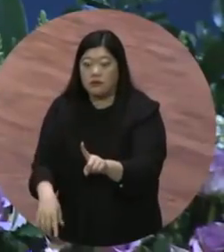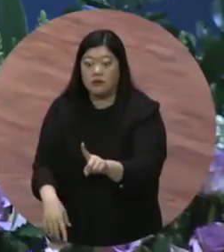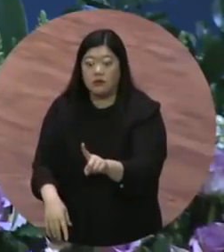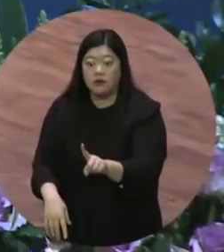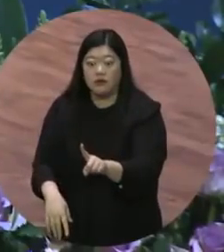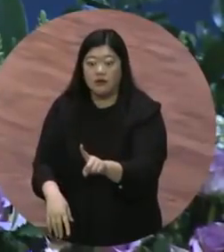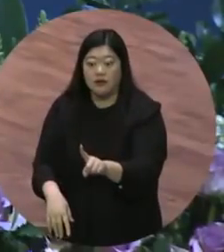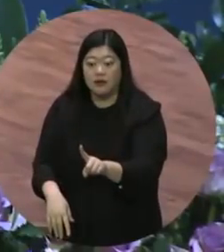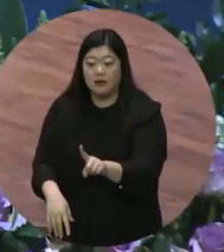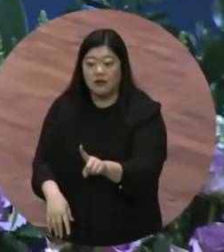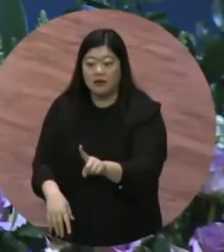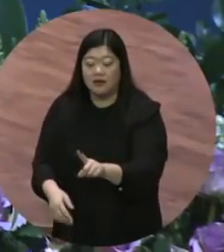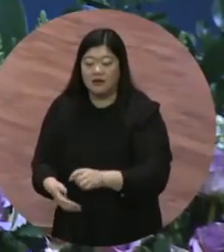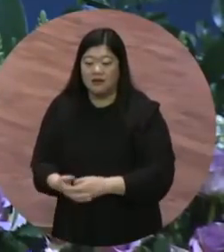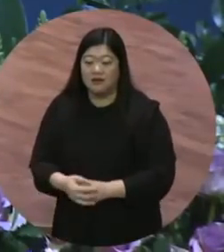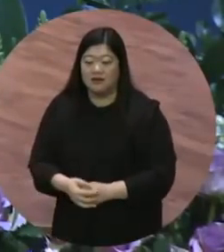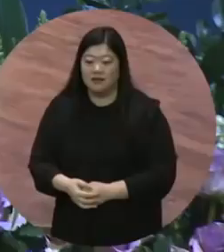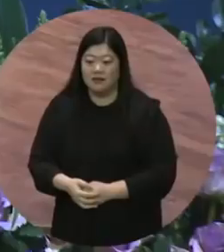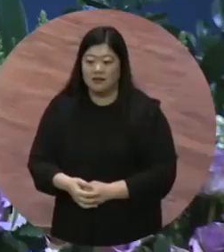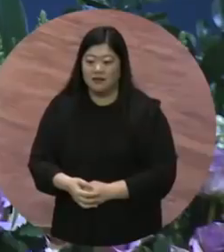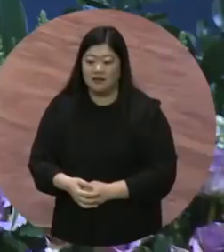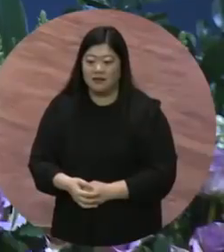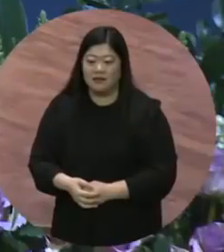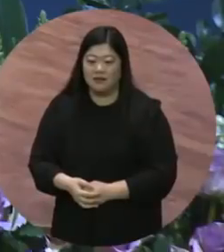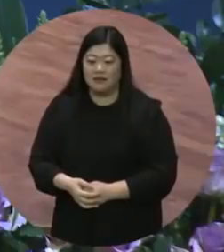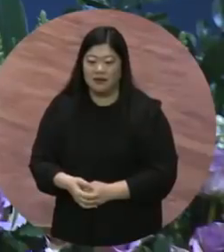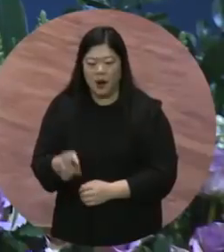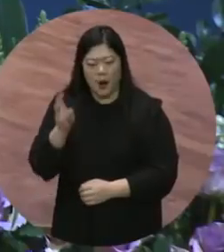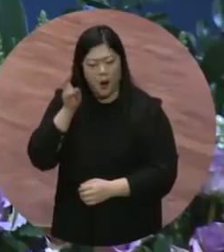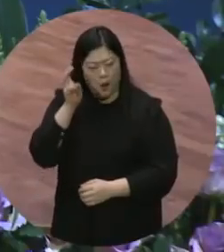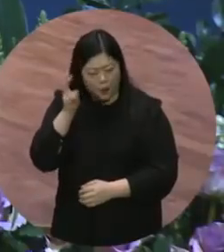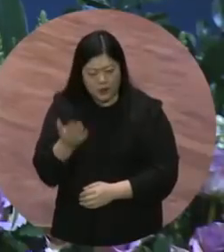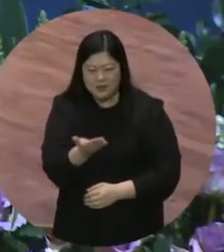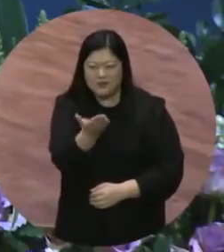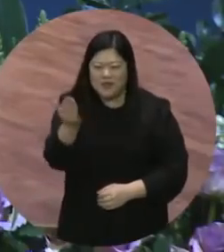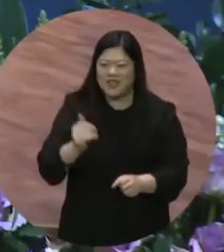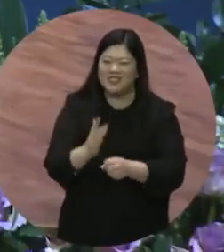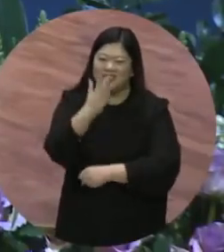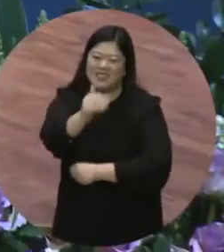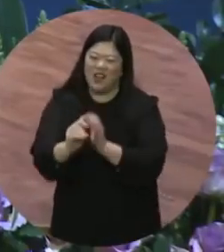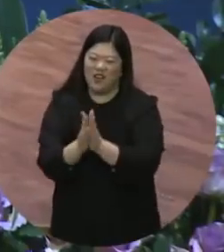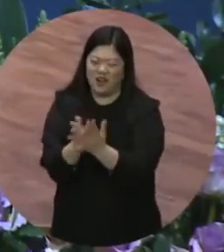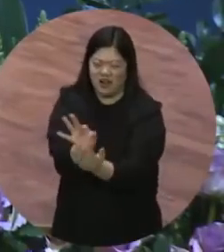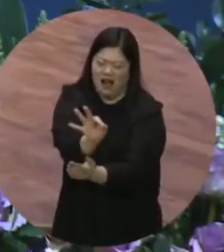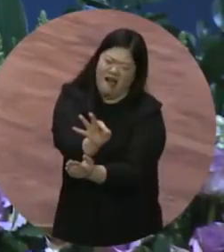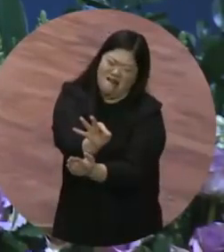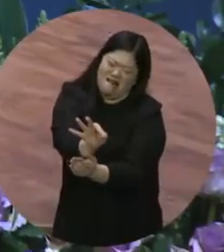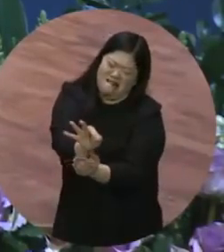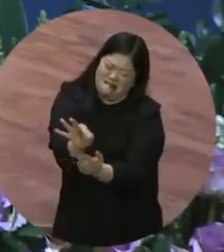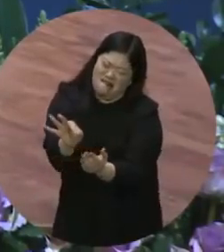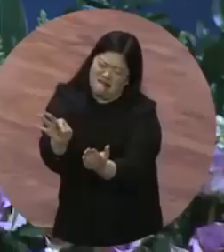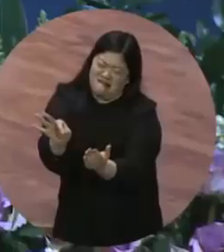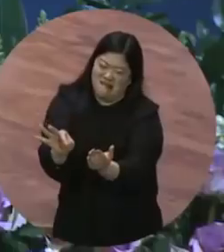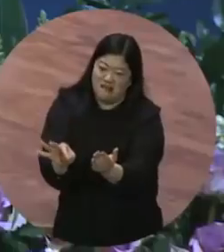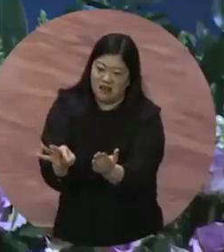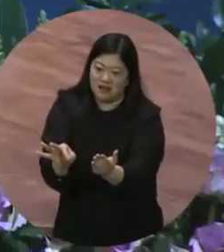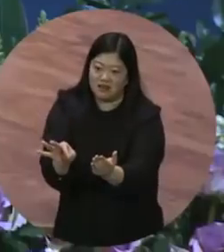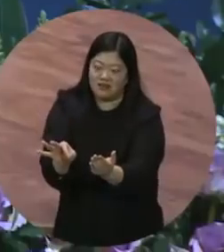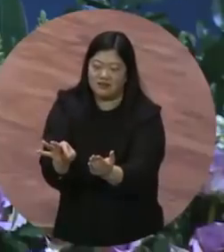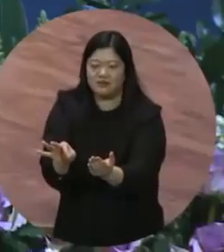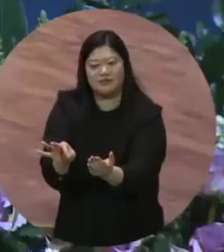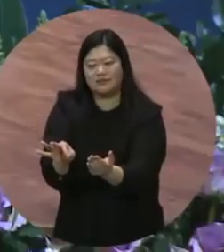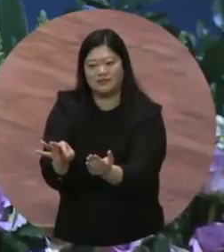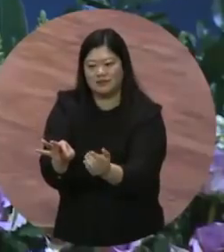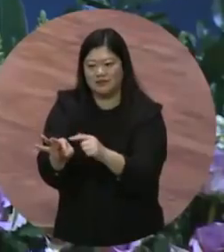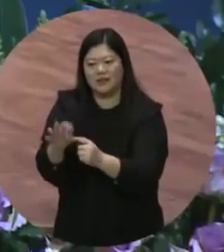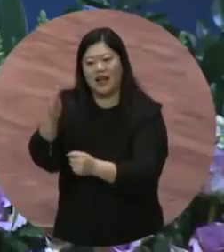하루 삶 속에 한 번도 성경을 읽지 못한다, 기도하지 못한다, 이분은 24시간 동안 하나님의 감동